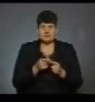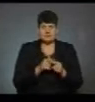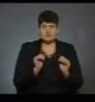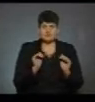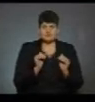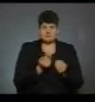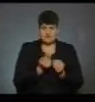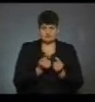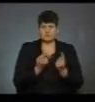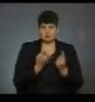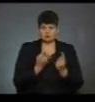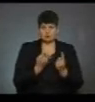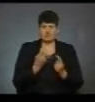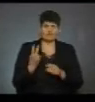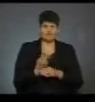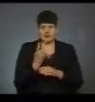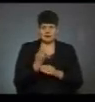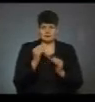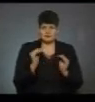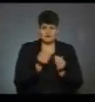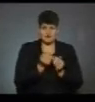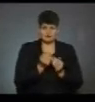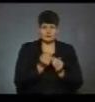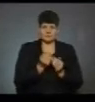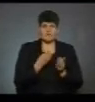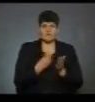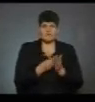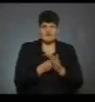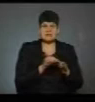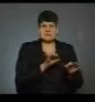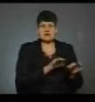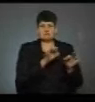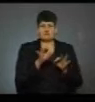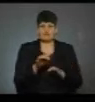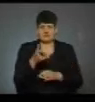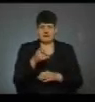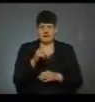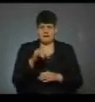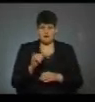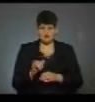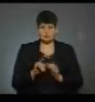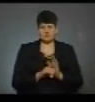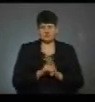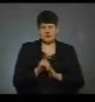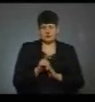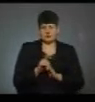зменшилося суттєво до двох разів з половиною вартість транспортування природнього газу, починаючи з